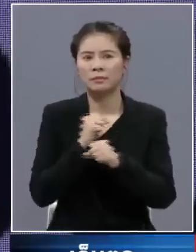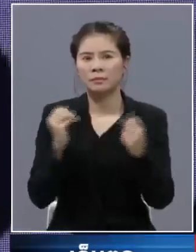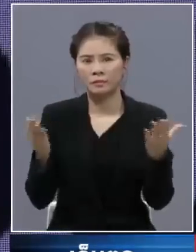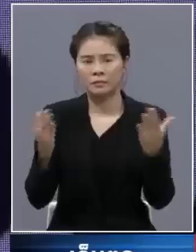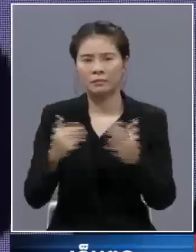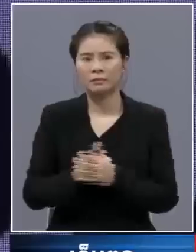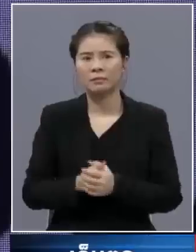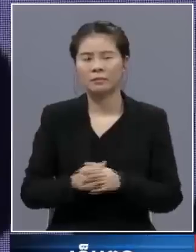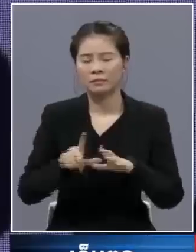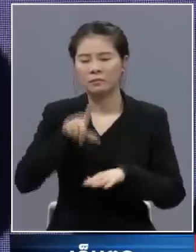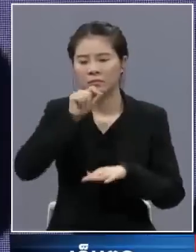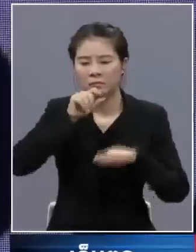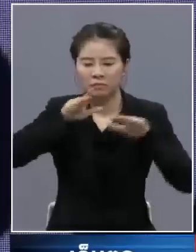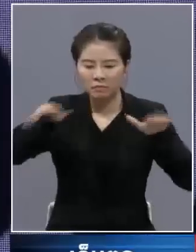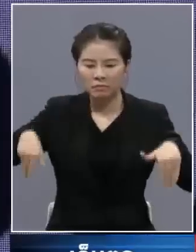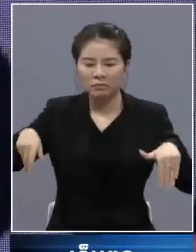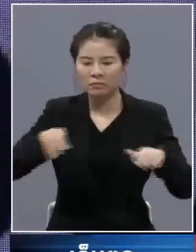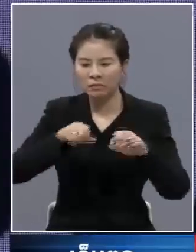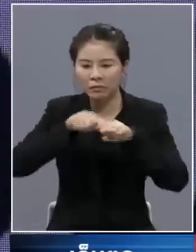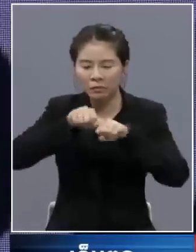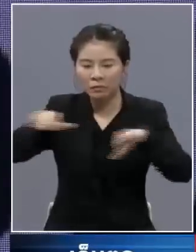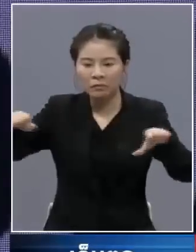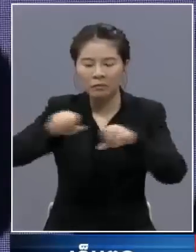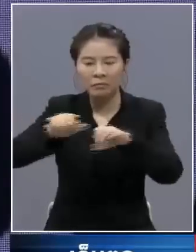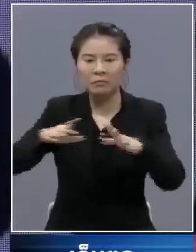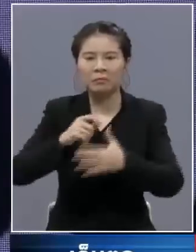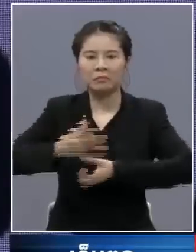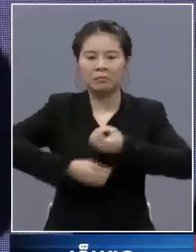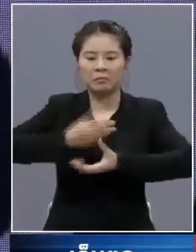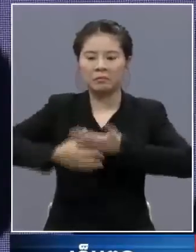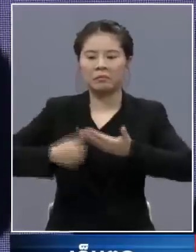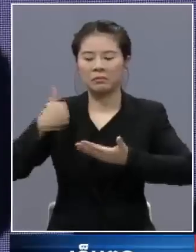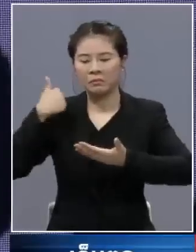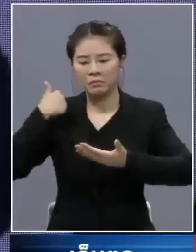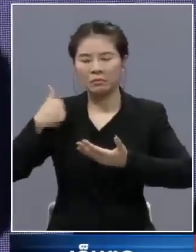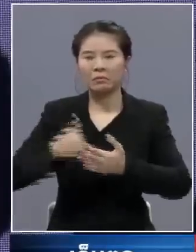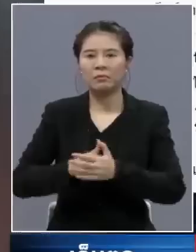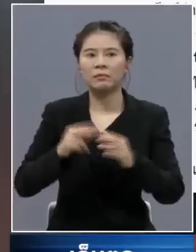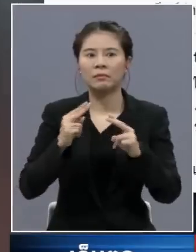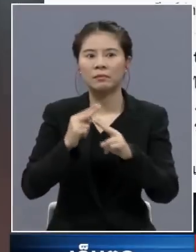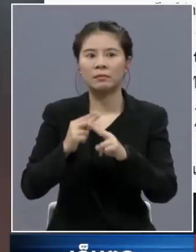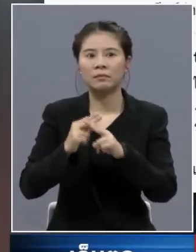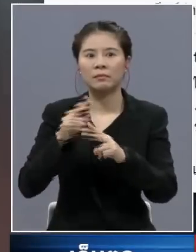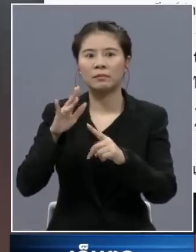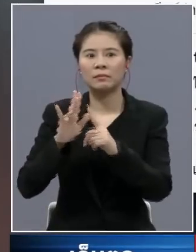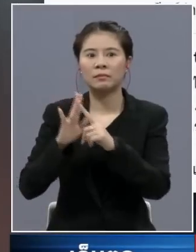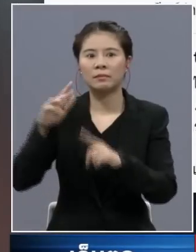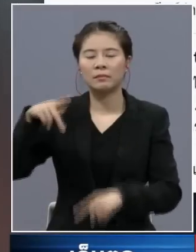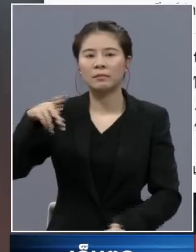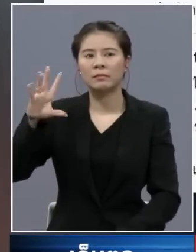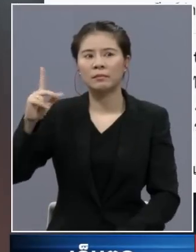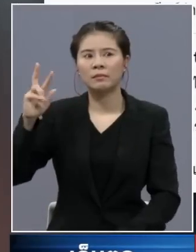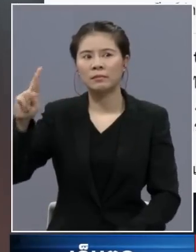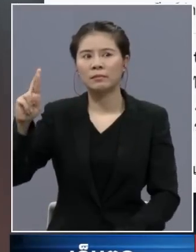ครับพอทวิตไปปุ๊บคนก็รีทวิตแสดงความคิดเห็นจะเป็นจำนวนมากปรากฏว่าล่าสุดช่วงเช้าวันนี้ครับคุณเพชรกรุณพลว่าที่ส.ส.บัญชีร